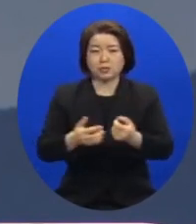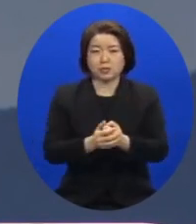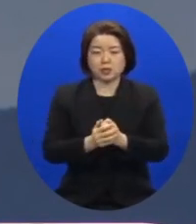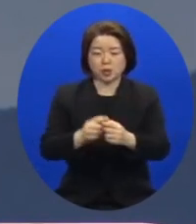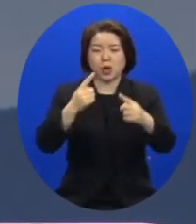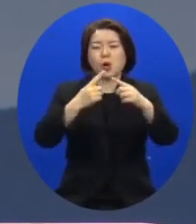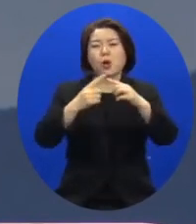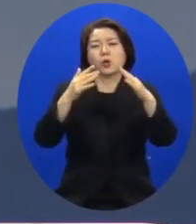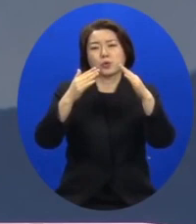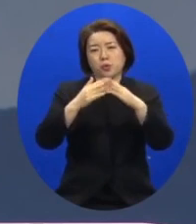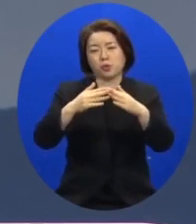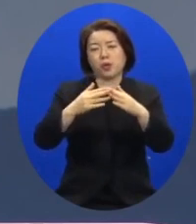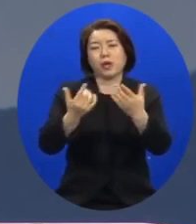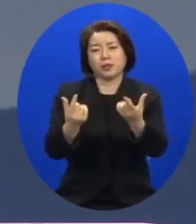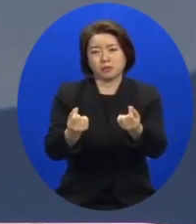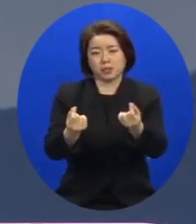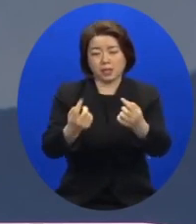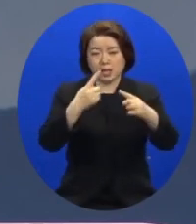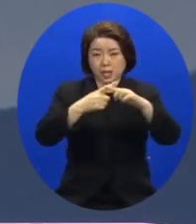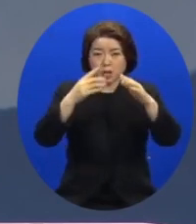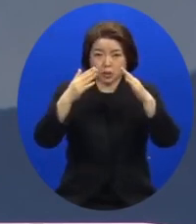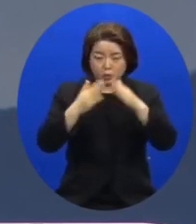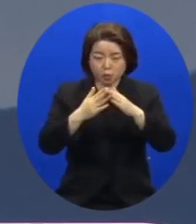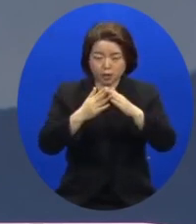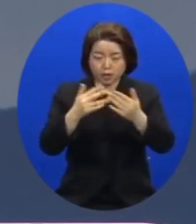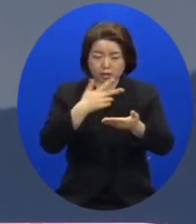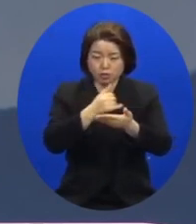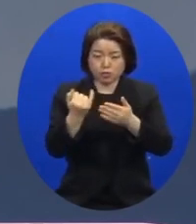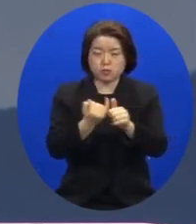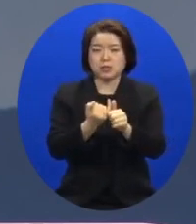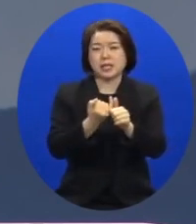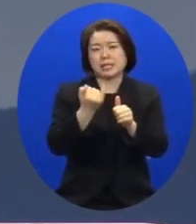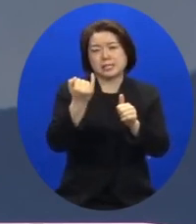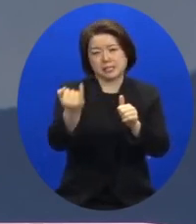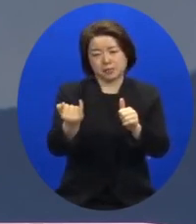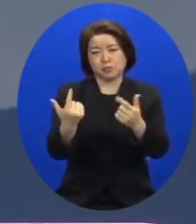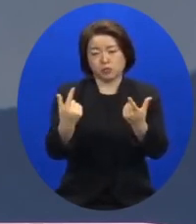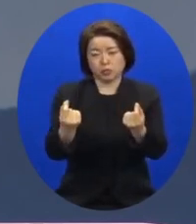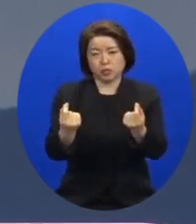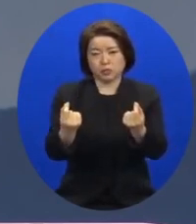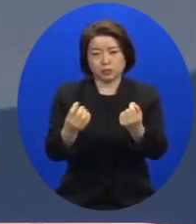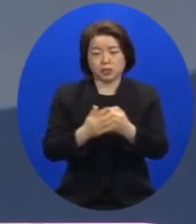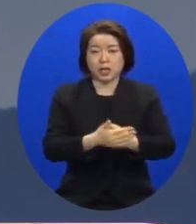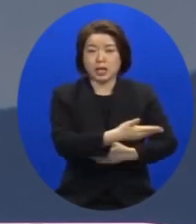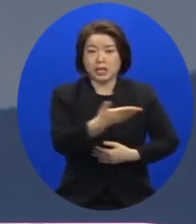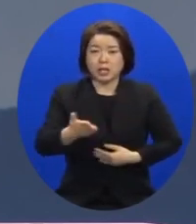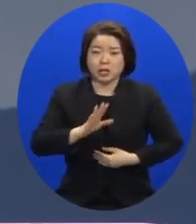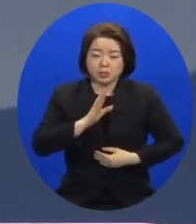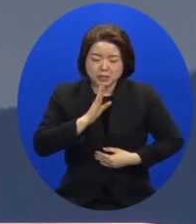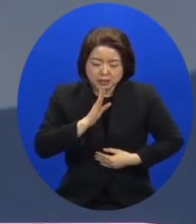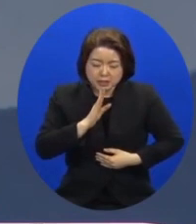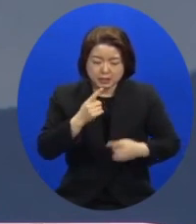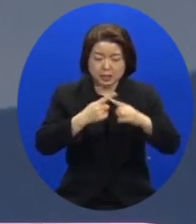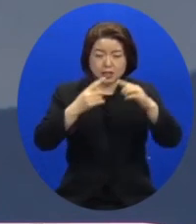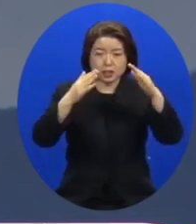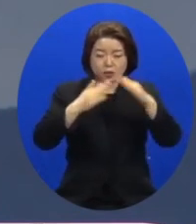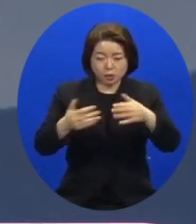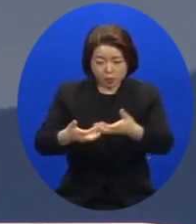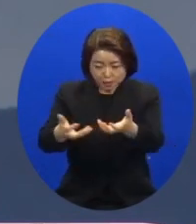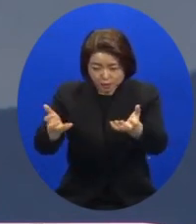교회요 교회 교회가 주님의 신부입니다 여러분이 진짜 교회 공동체에 속해 지지